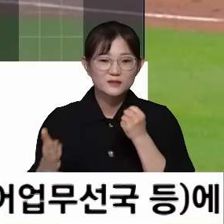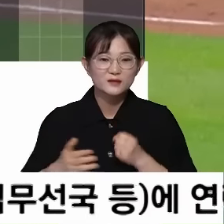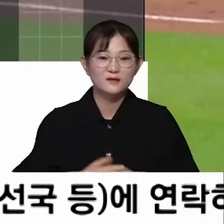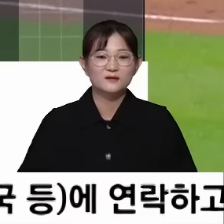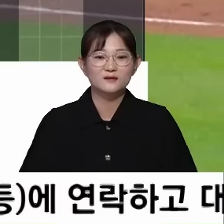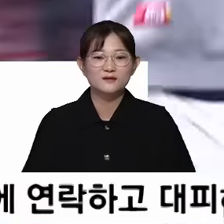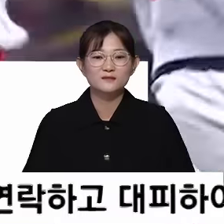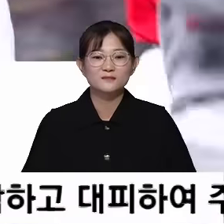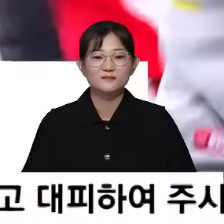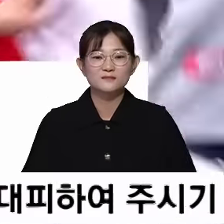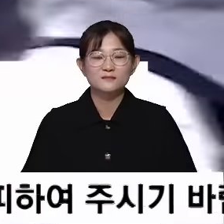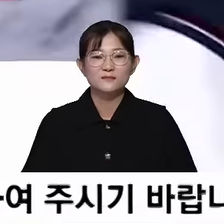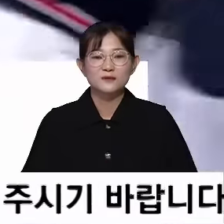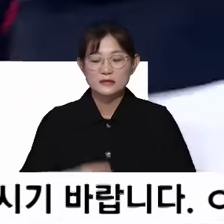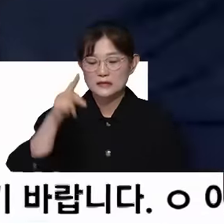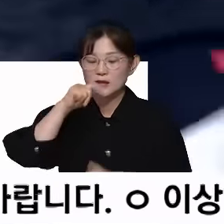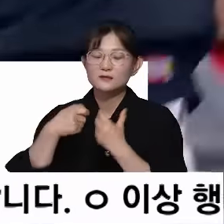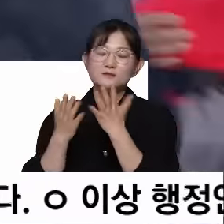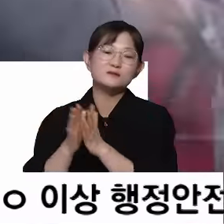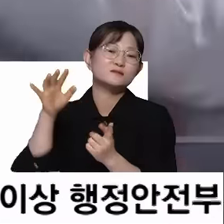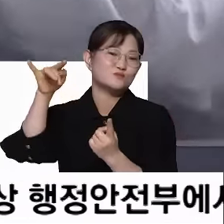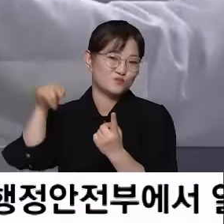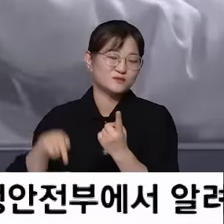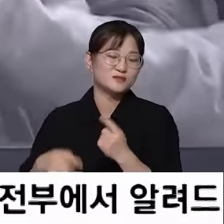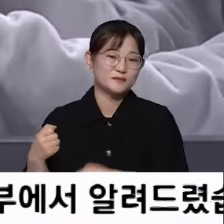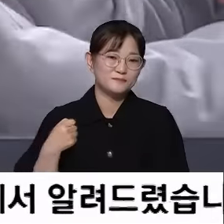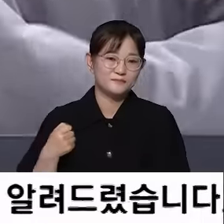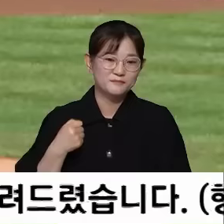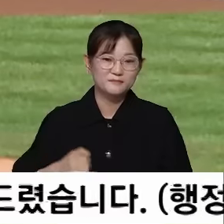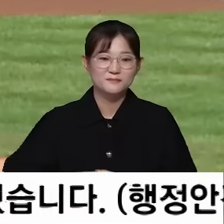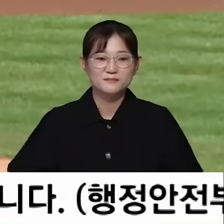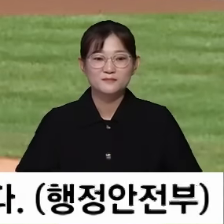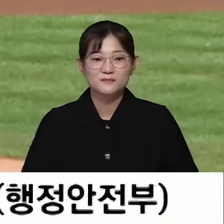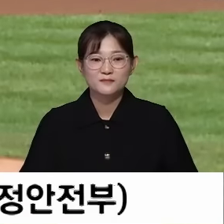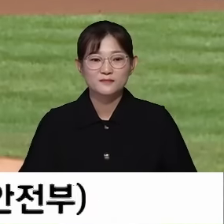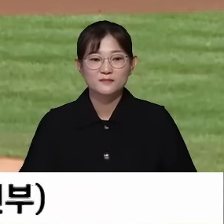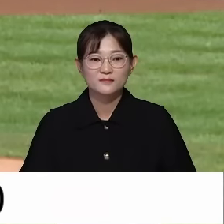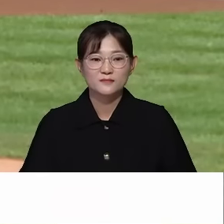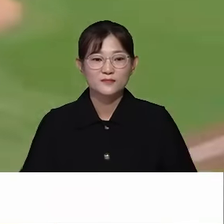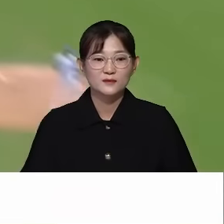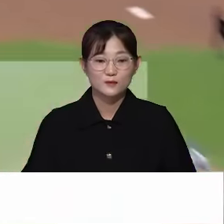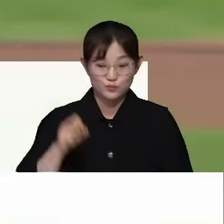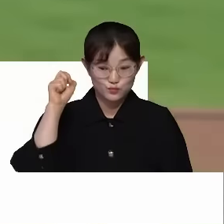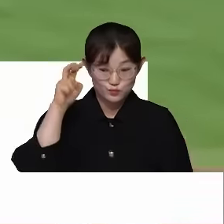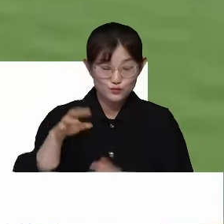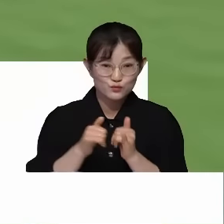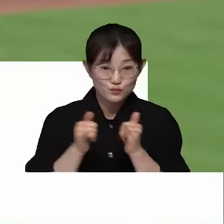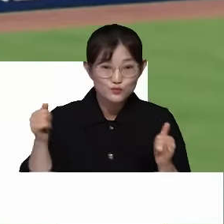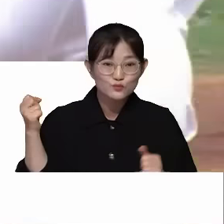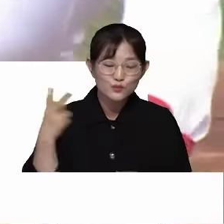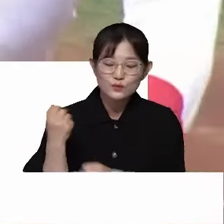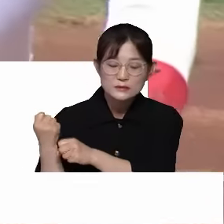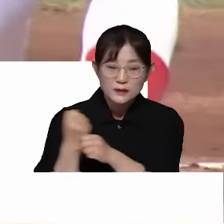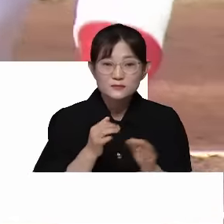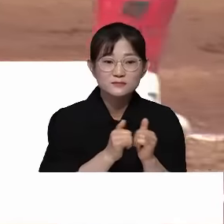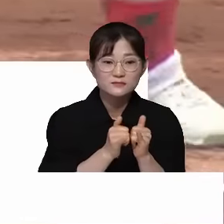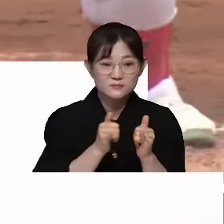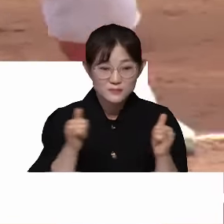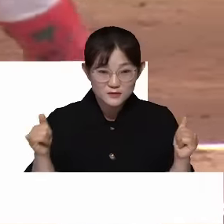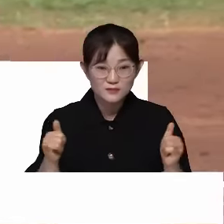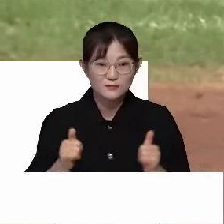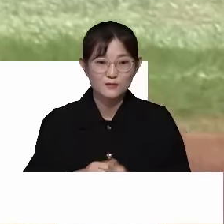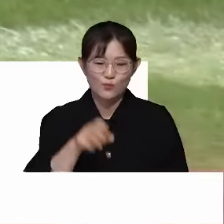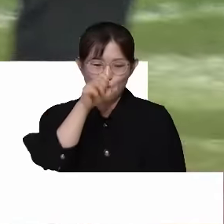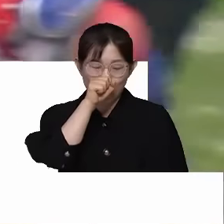내내 빛을 발하며 기아의 승리 공식이 됐습니다. 뭐 투수들뿐만 아니라 타자들도 항상 몇 게임